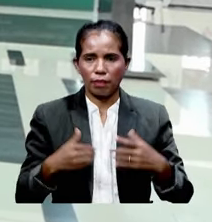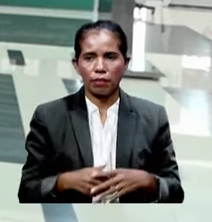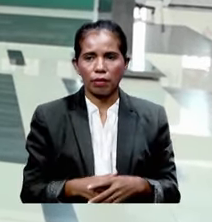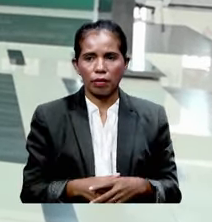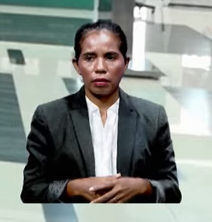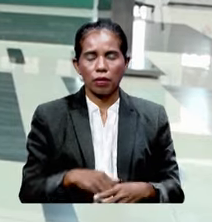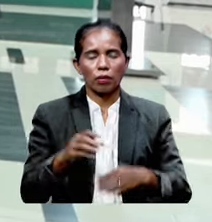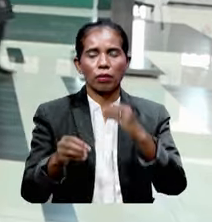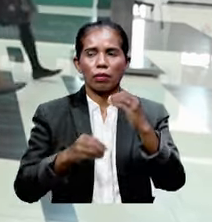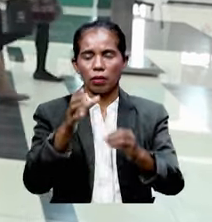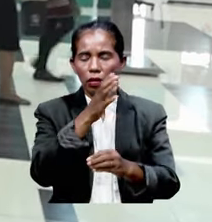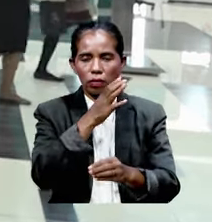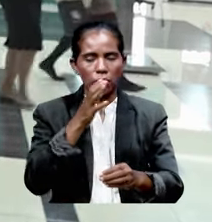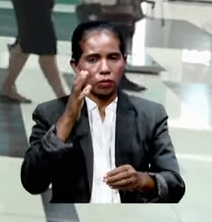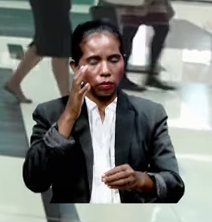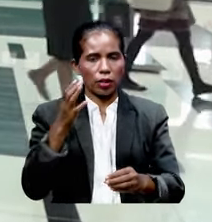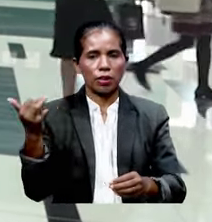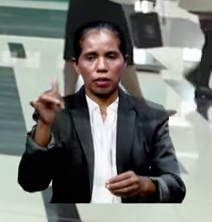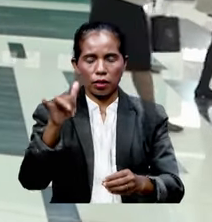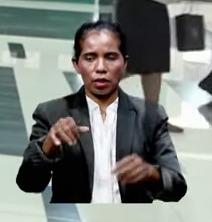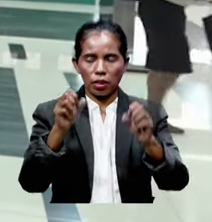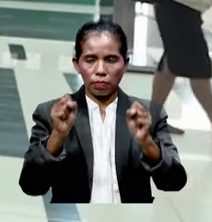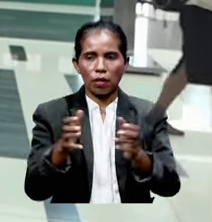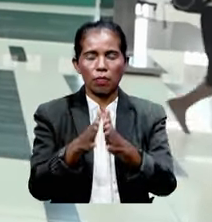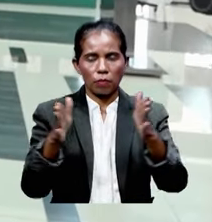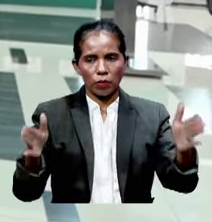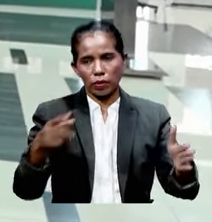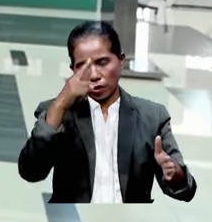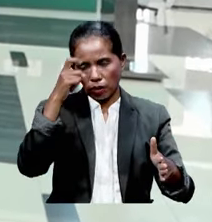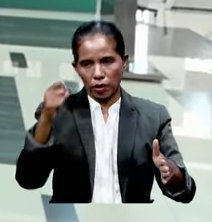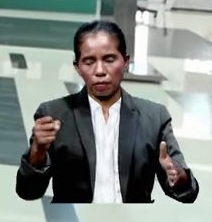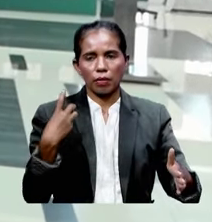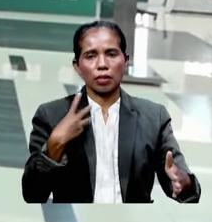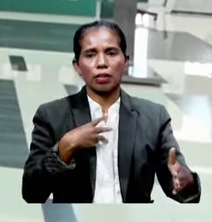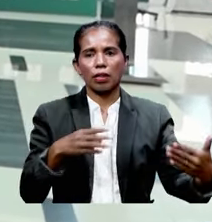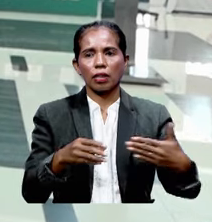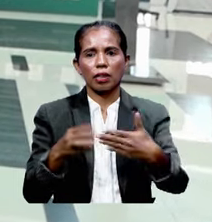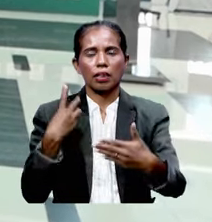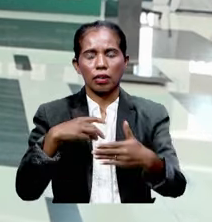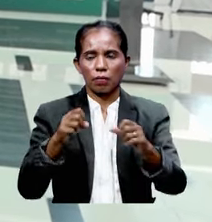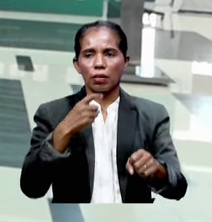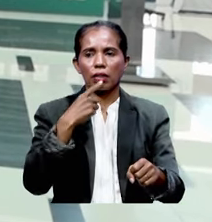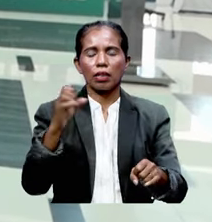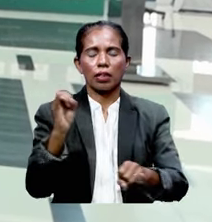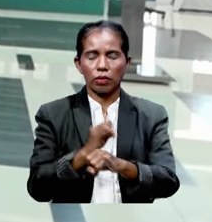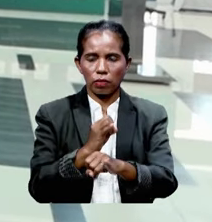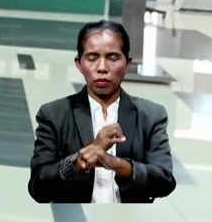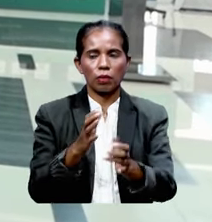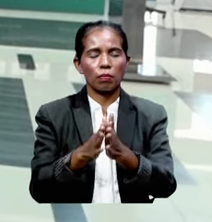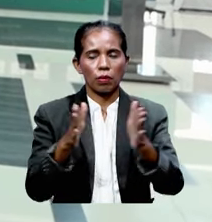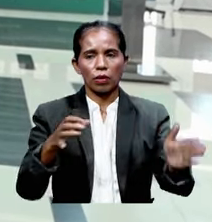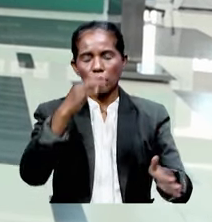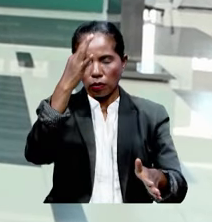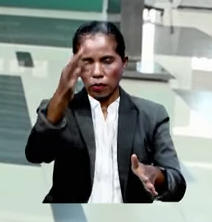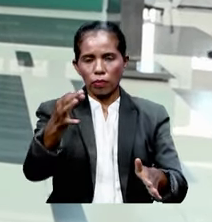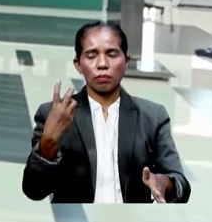sektor agrikultura, turismo agrikultura nebe bele bot tambah ita organik. Ita bele hatete katak industri nebe bot liwa bamberua ba